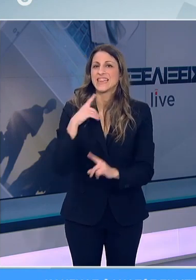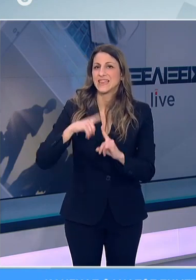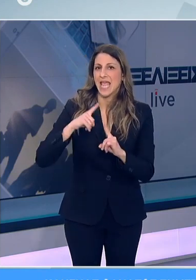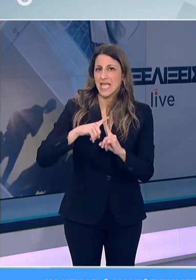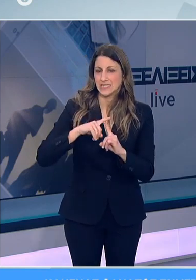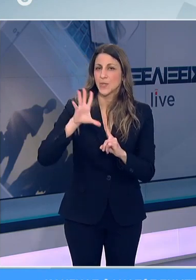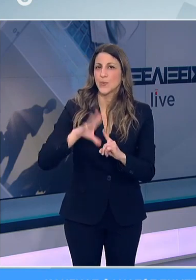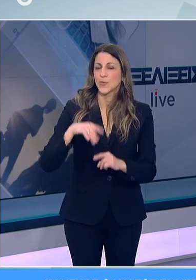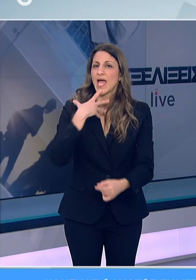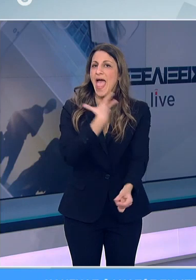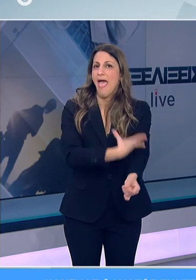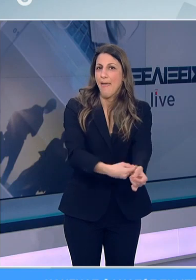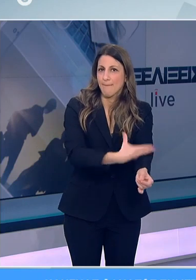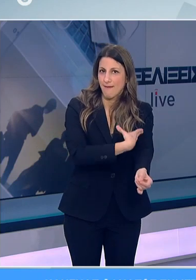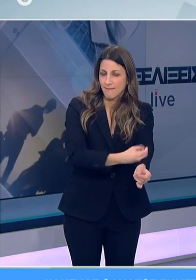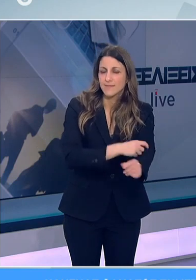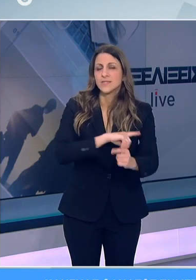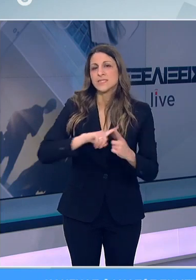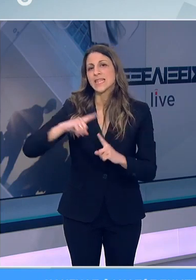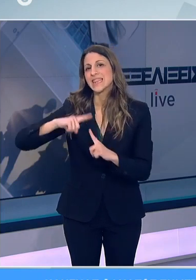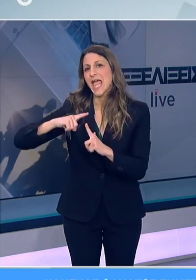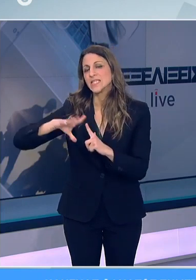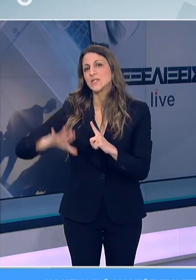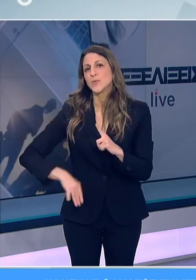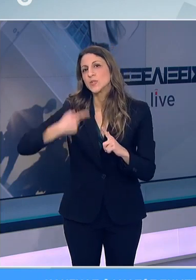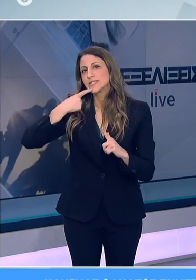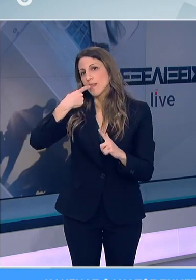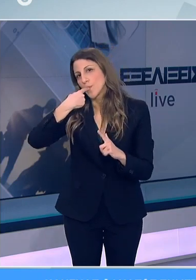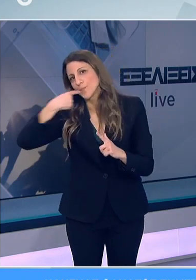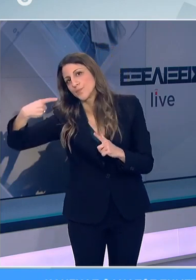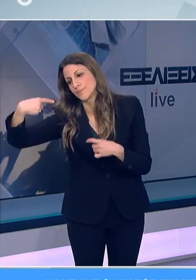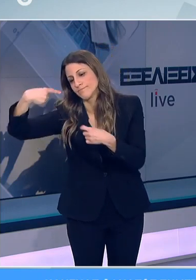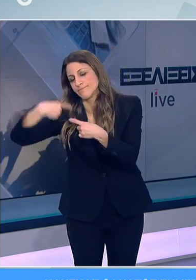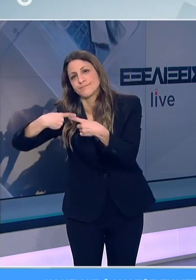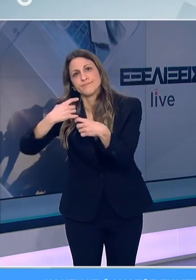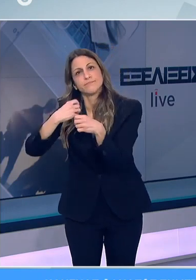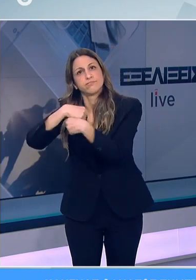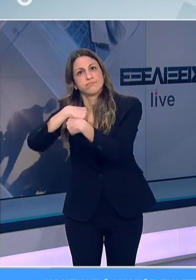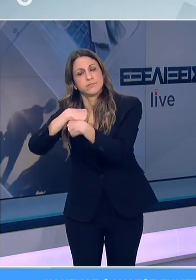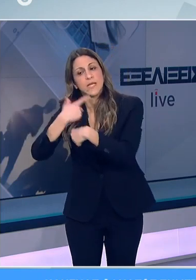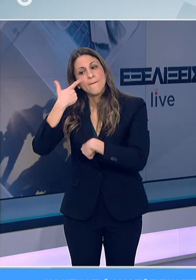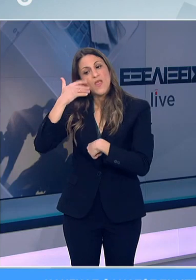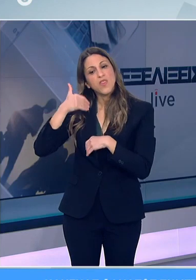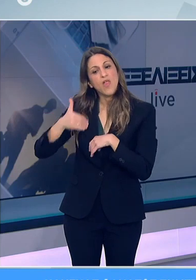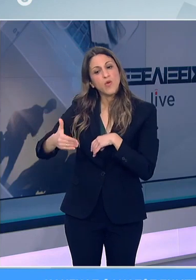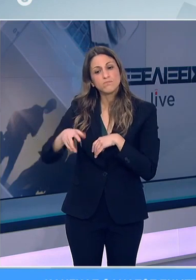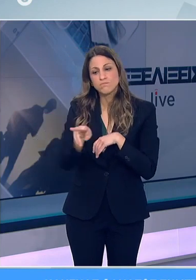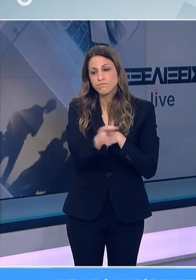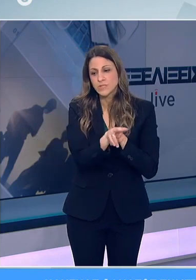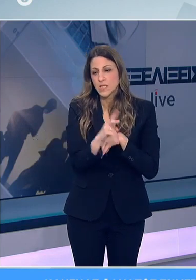ελέγχου όσο και του αντισωματικού ελέγχου, στην προσπάθεια να γρήγορα να ανιχνεύσεις ένα περιστατικό και να